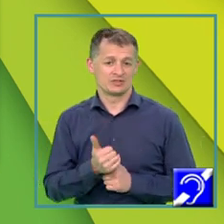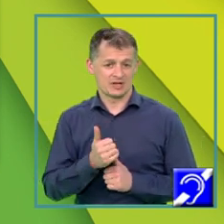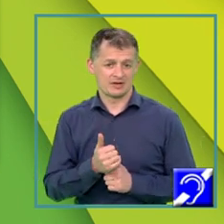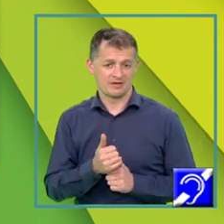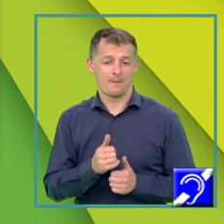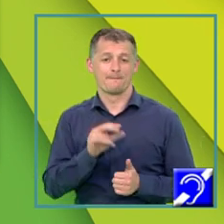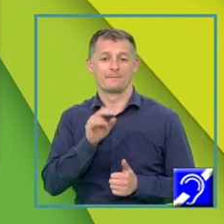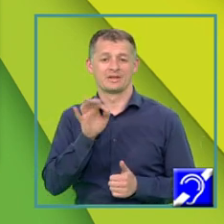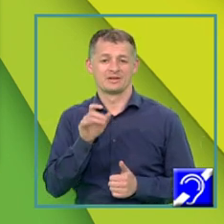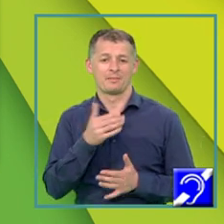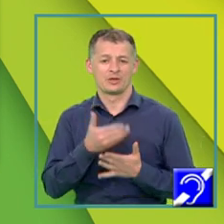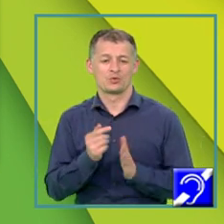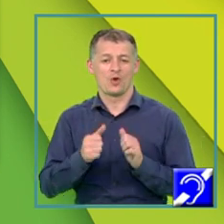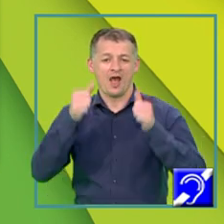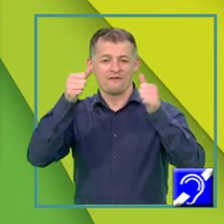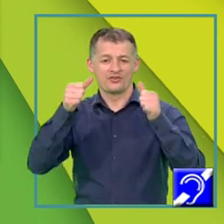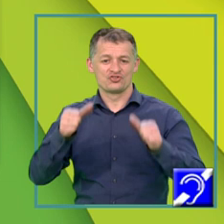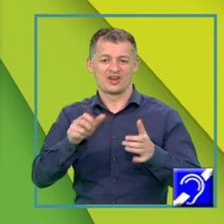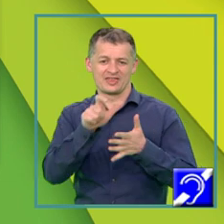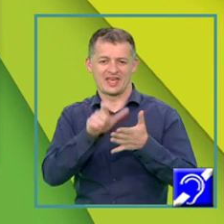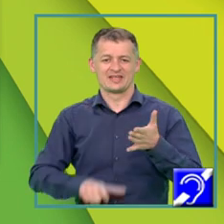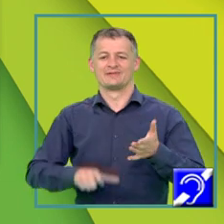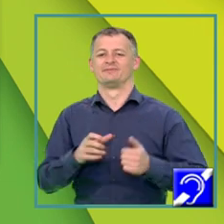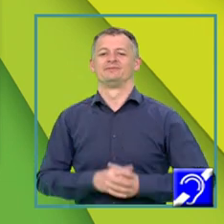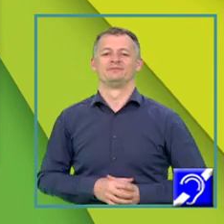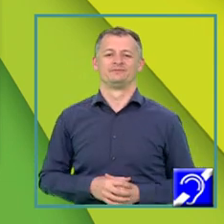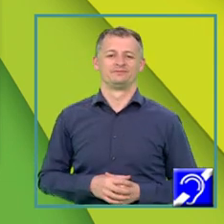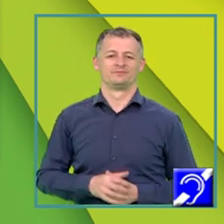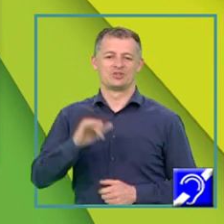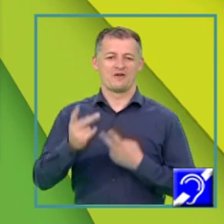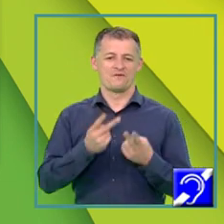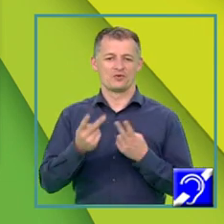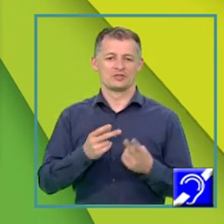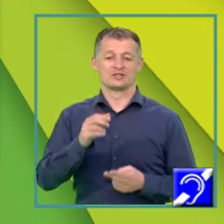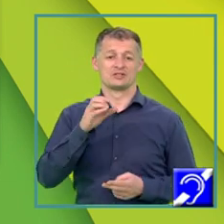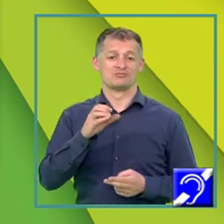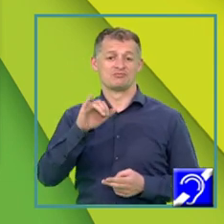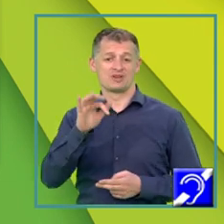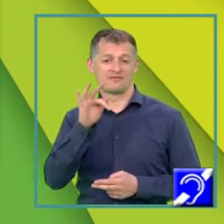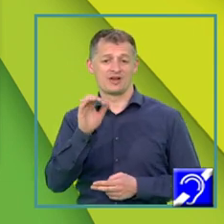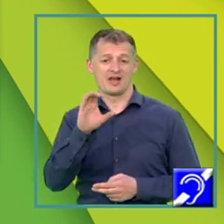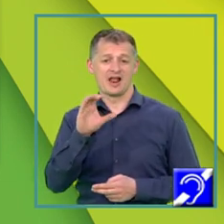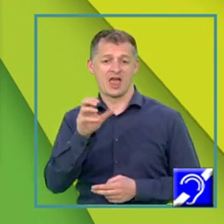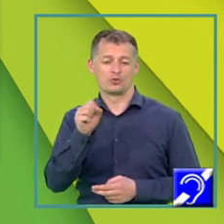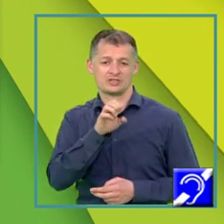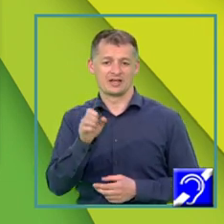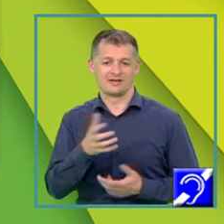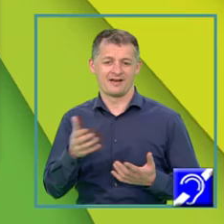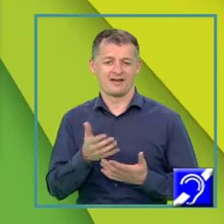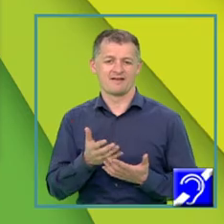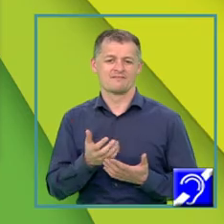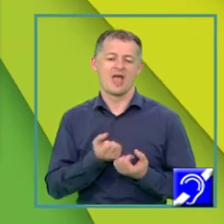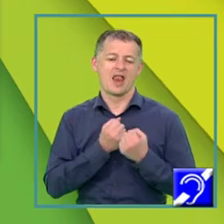afișarea unui text de asemenea am folosit și funcția f Close care eliberează memoria